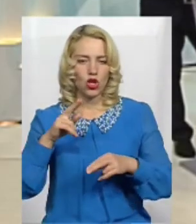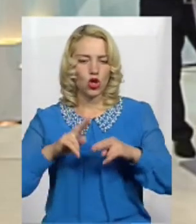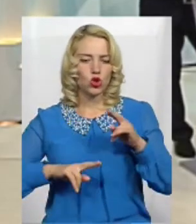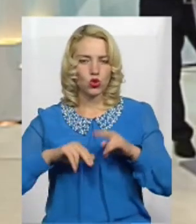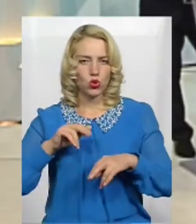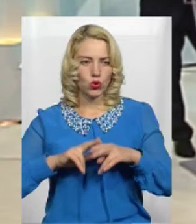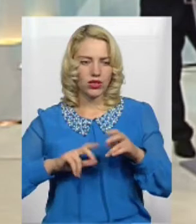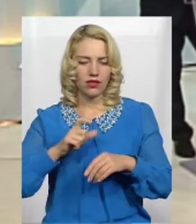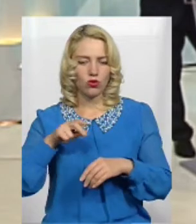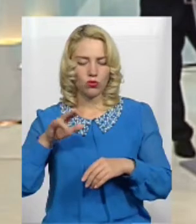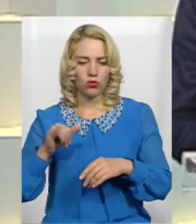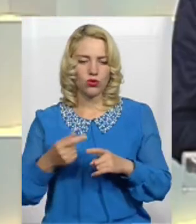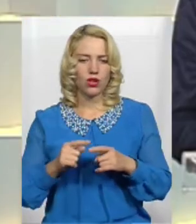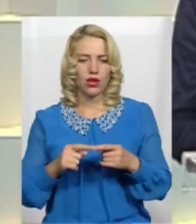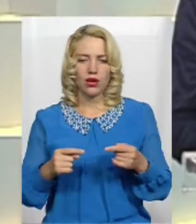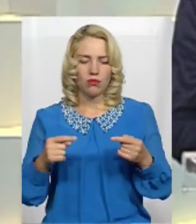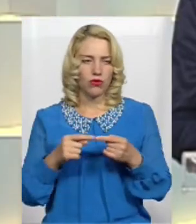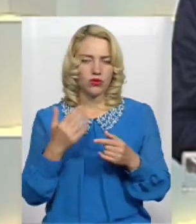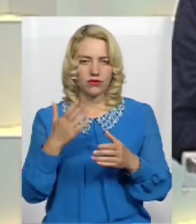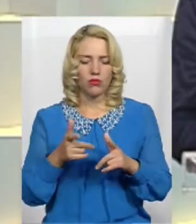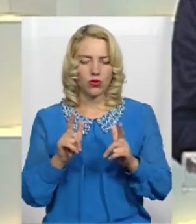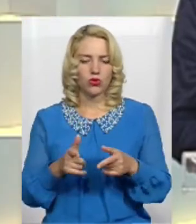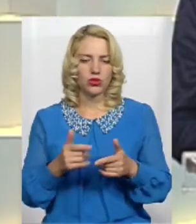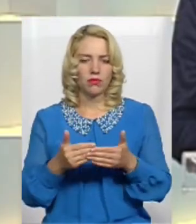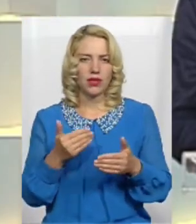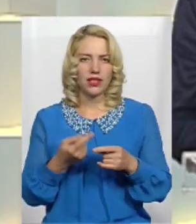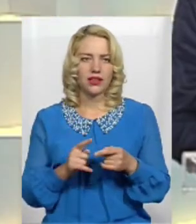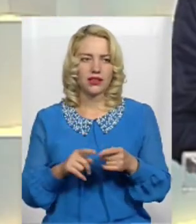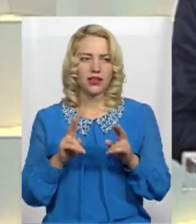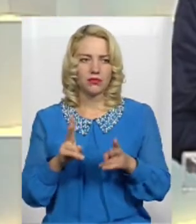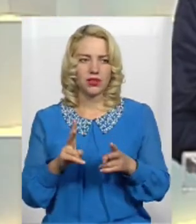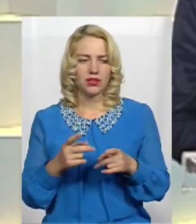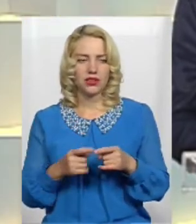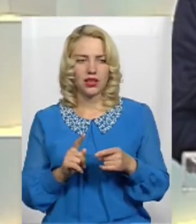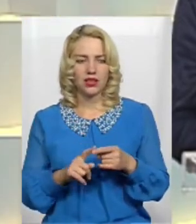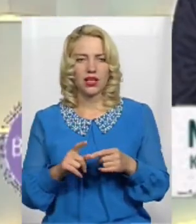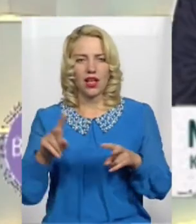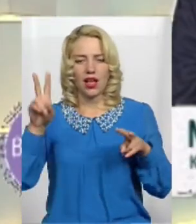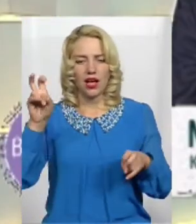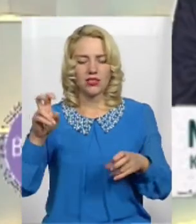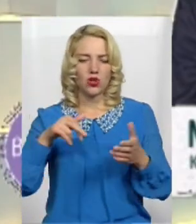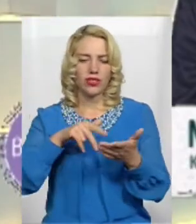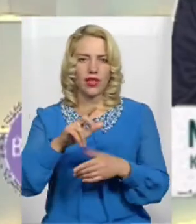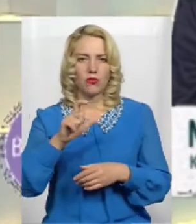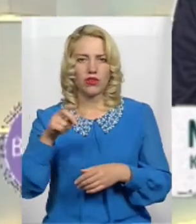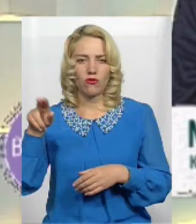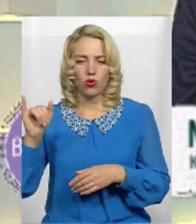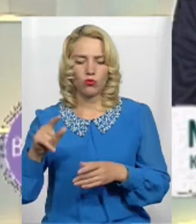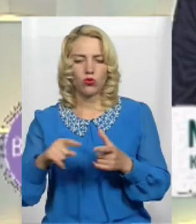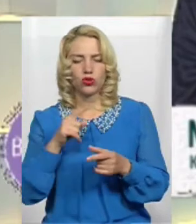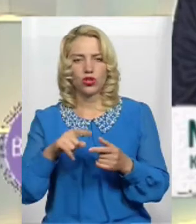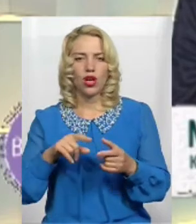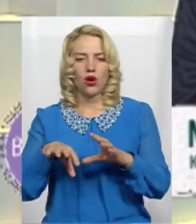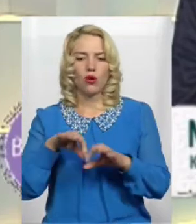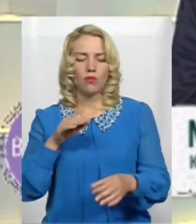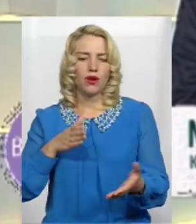Абсолютно з вами погоджуюся і завжди на тому стою, щоб перед тим, як ставити гаслом «Ідемо в Європу» чи «Обираємо курс в